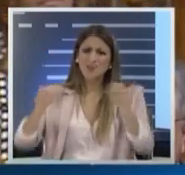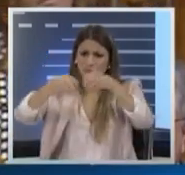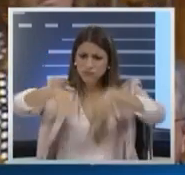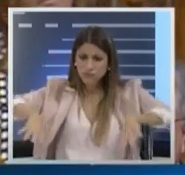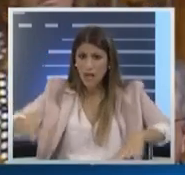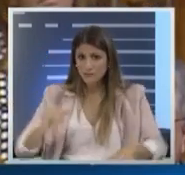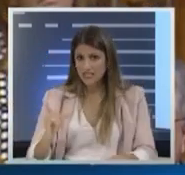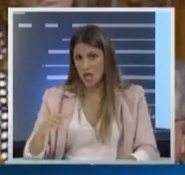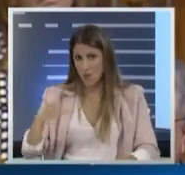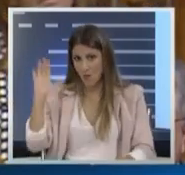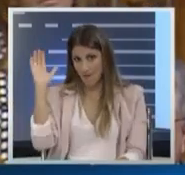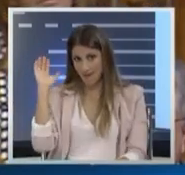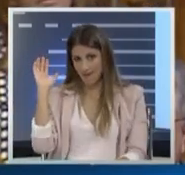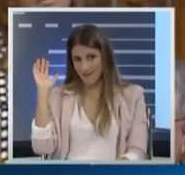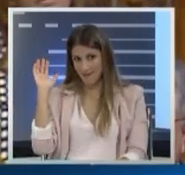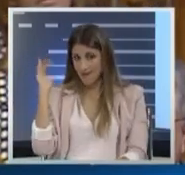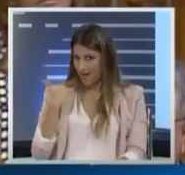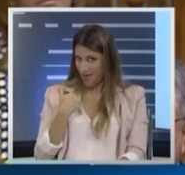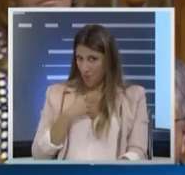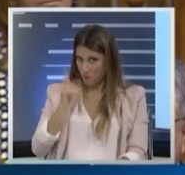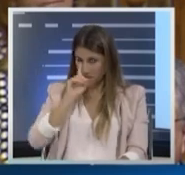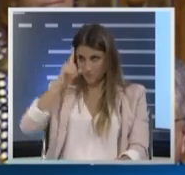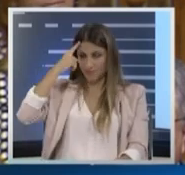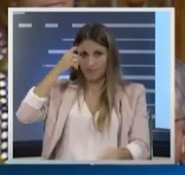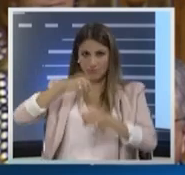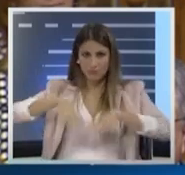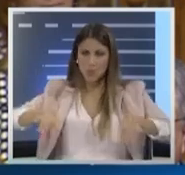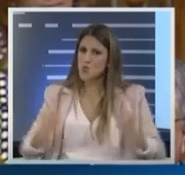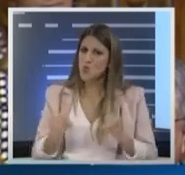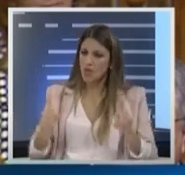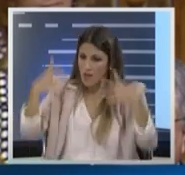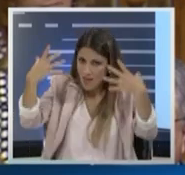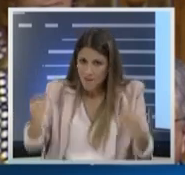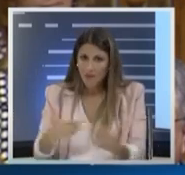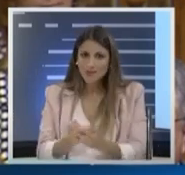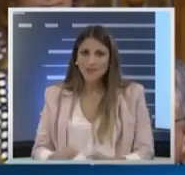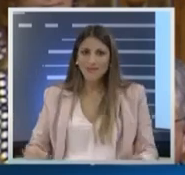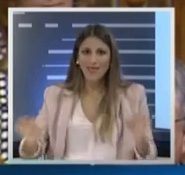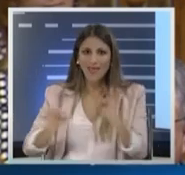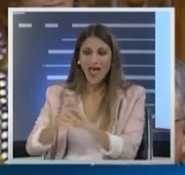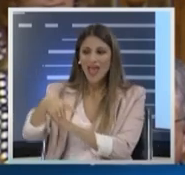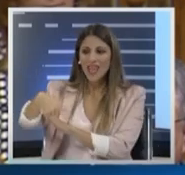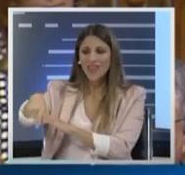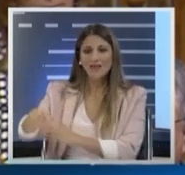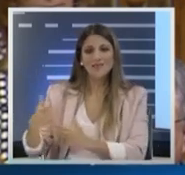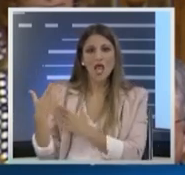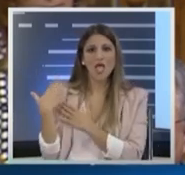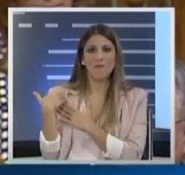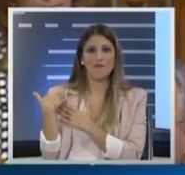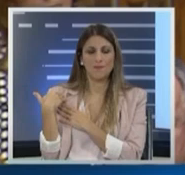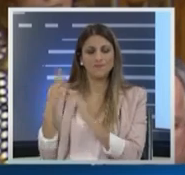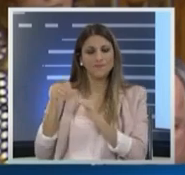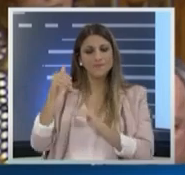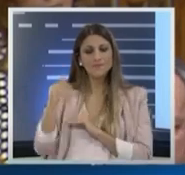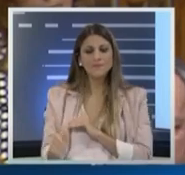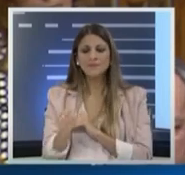δημοσιότητας. Ούτε αυτό είναι λάσπη στον ανεμιστήρα. Αφορούν πολύ συγκεκριμένα πράγματα. Συνέχισε